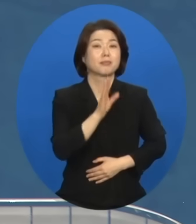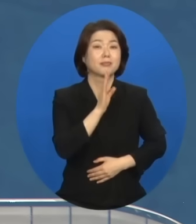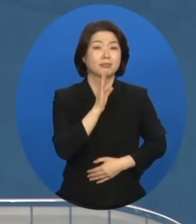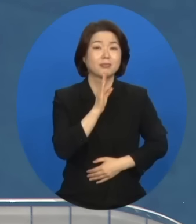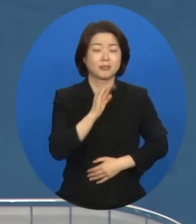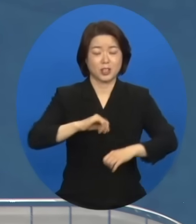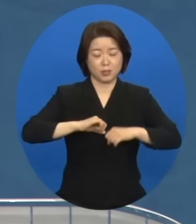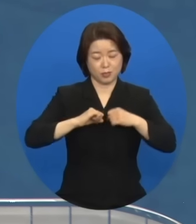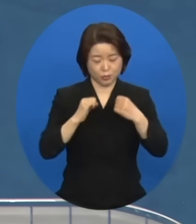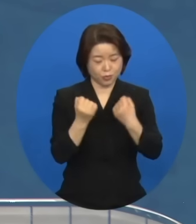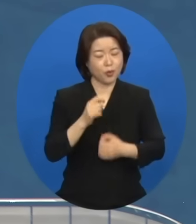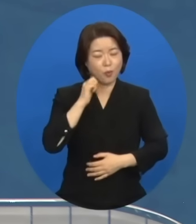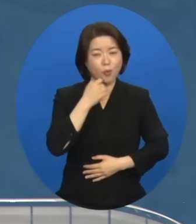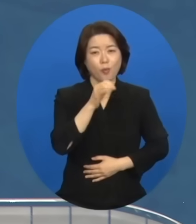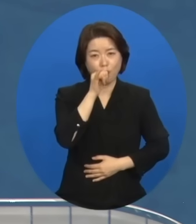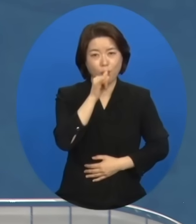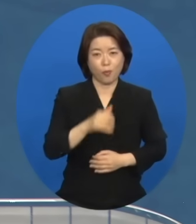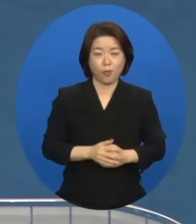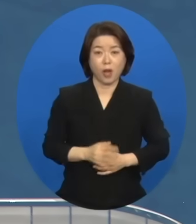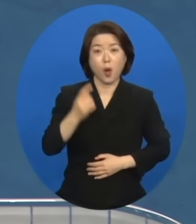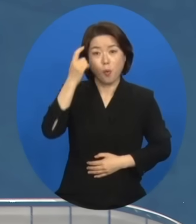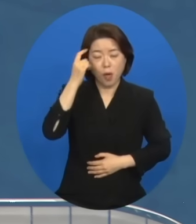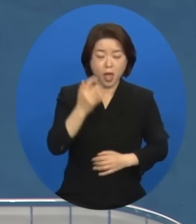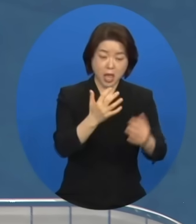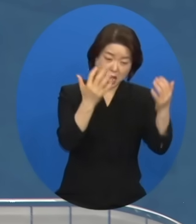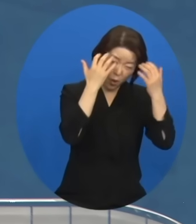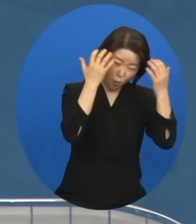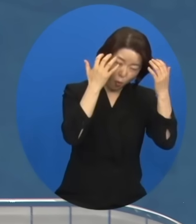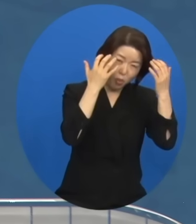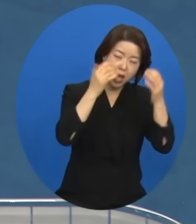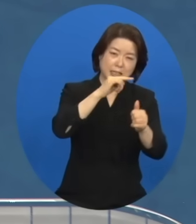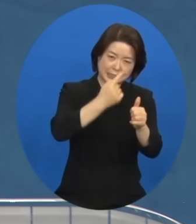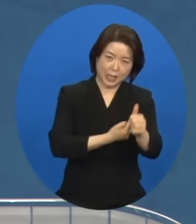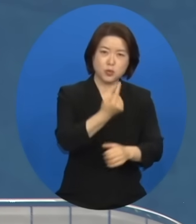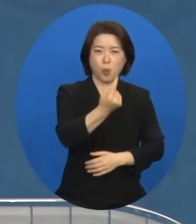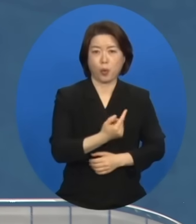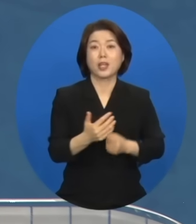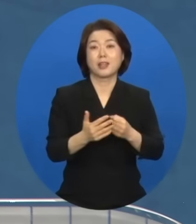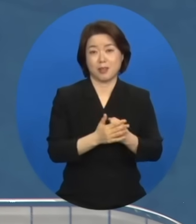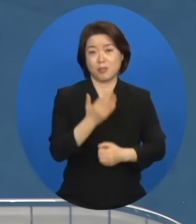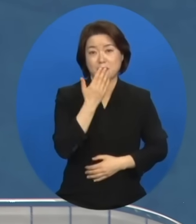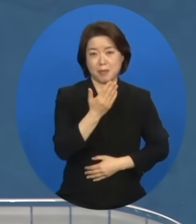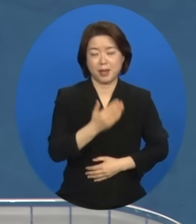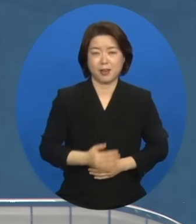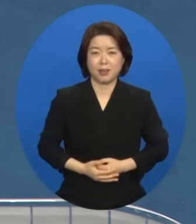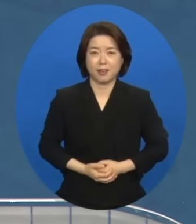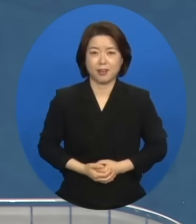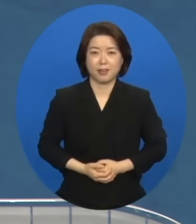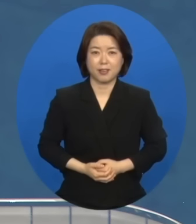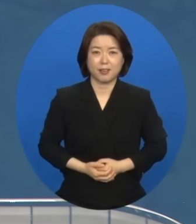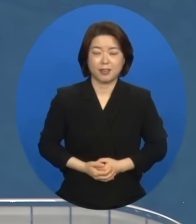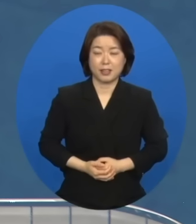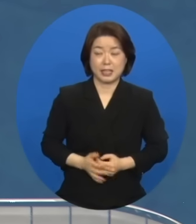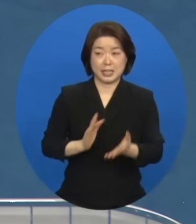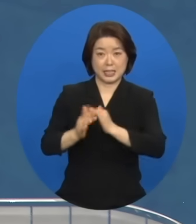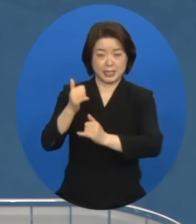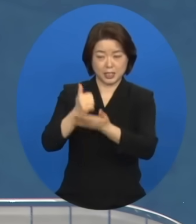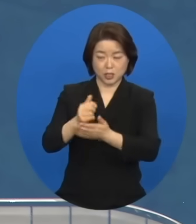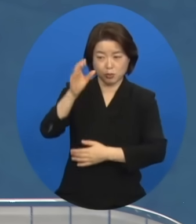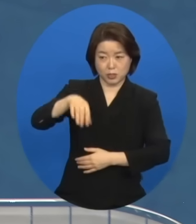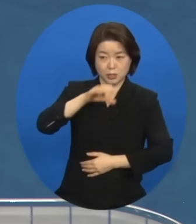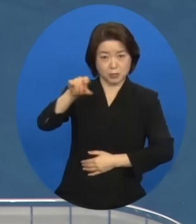그렇습니다. 왜냐하면 고난을 통하여 배우는 것이기 때문에 그렇습니다. 예수님께서도 십자가의 길을 가실